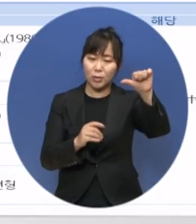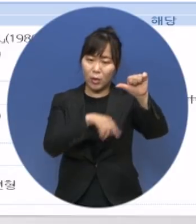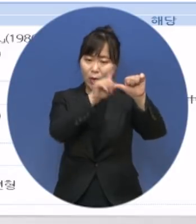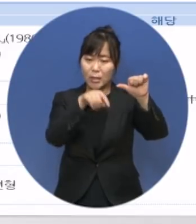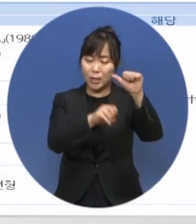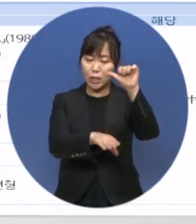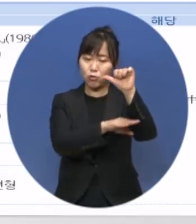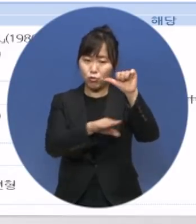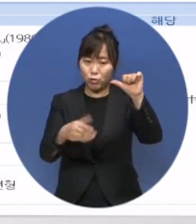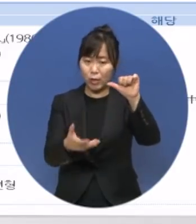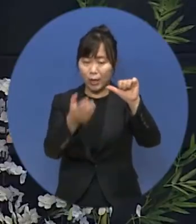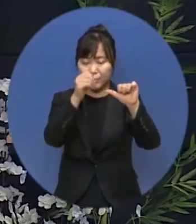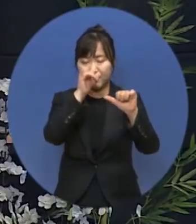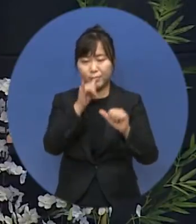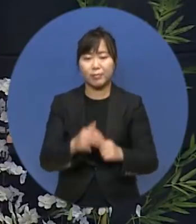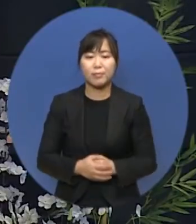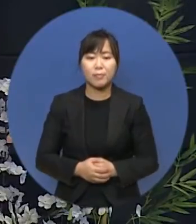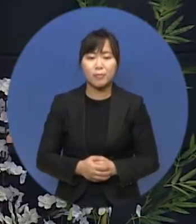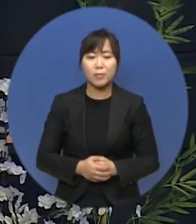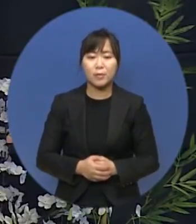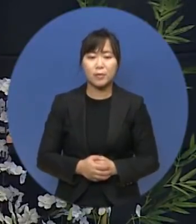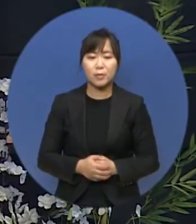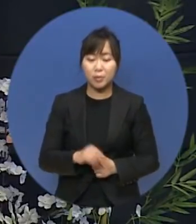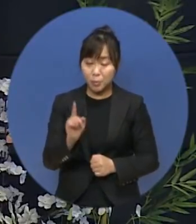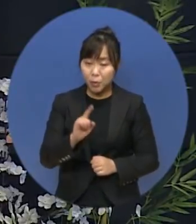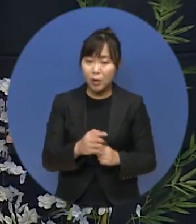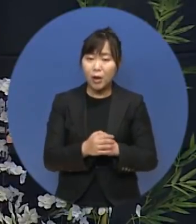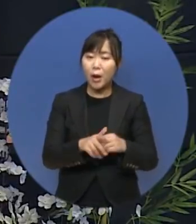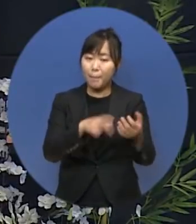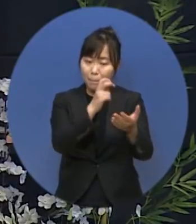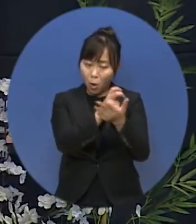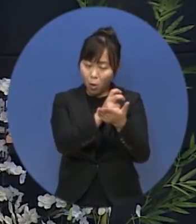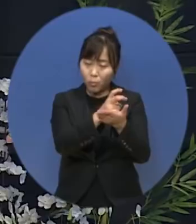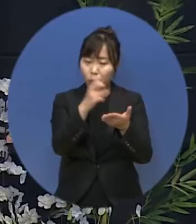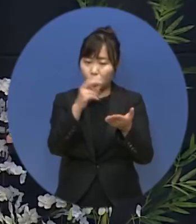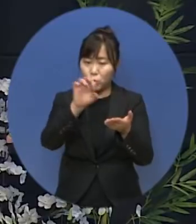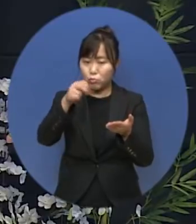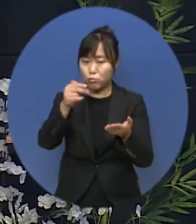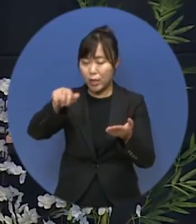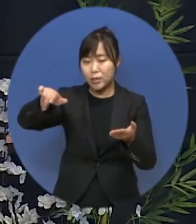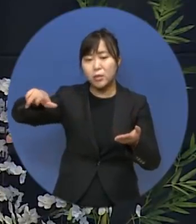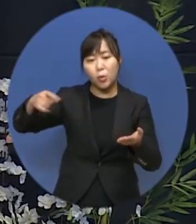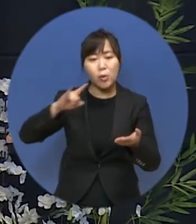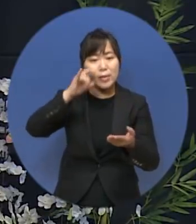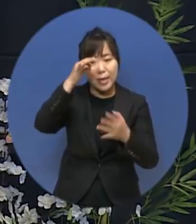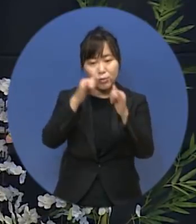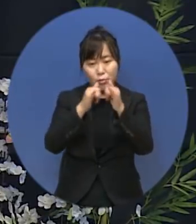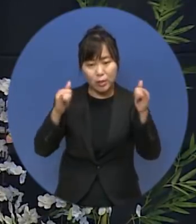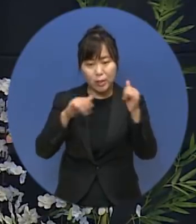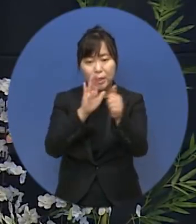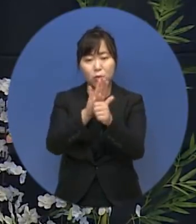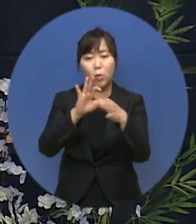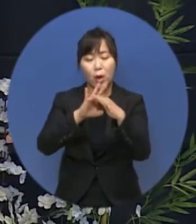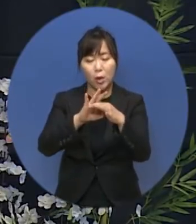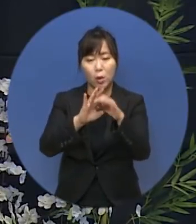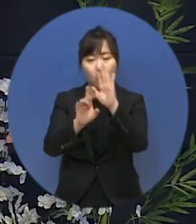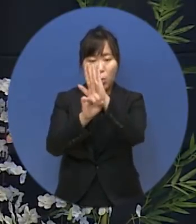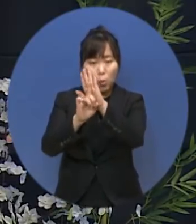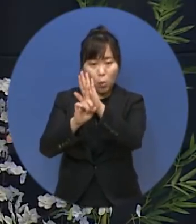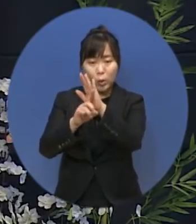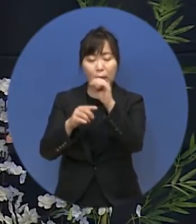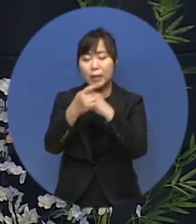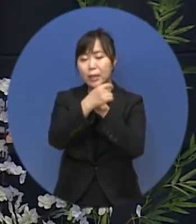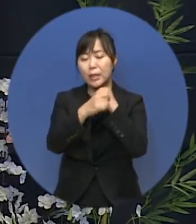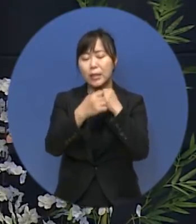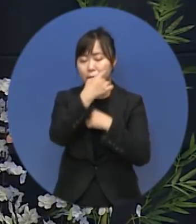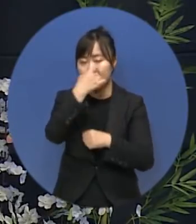5가지 기준을 삼았습니다. 이는 법이라든지 유네스코 예술인 지위에 관한 공고 등 근거를 기준으로